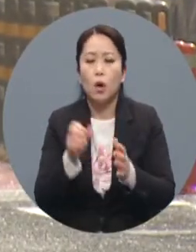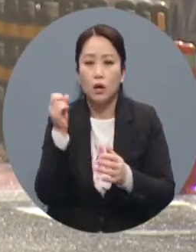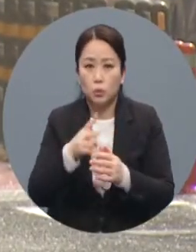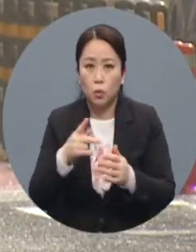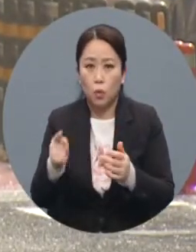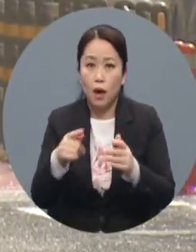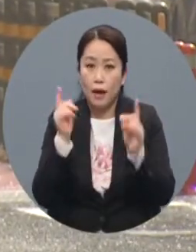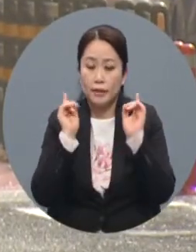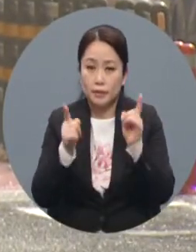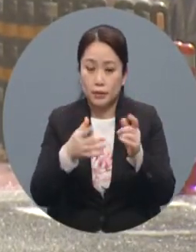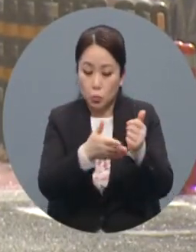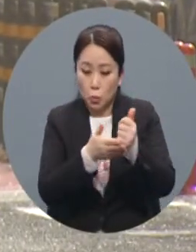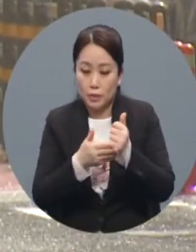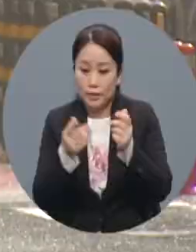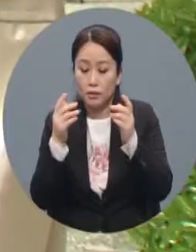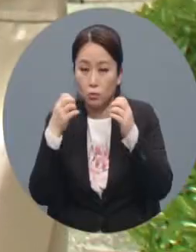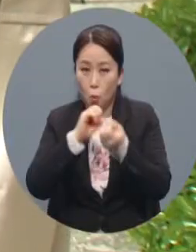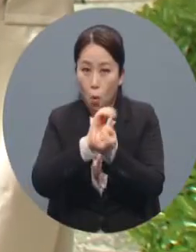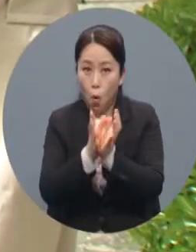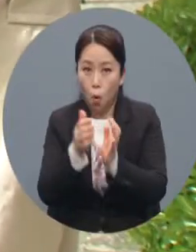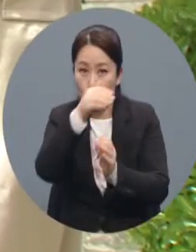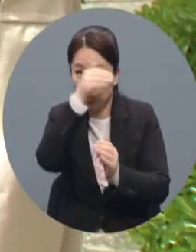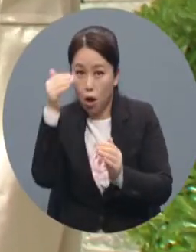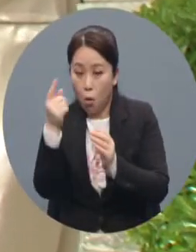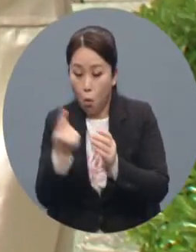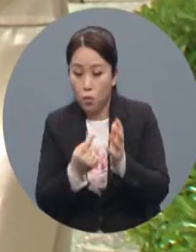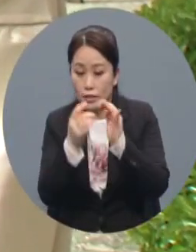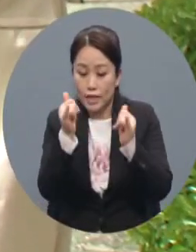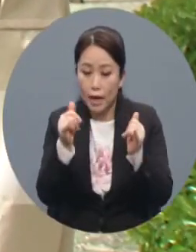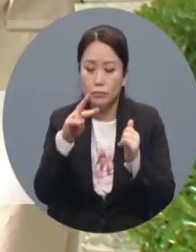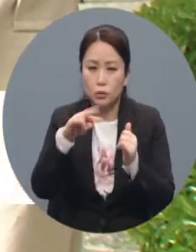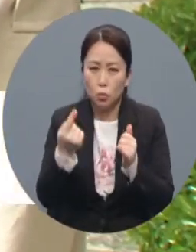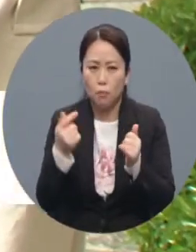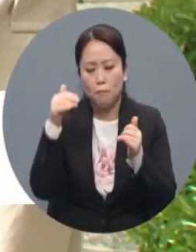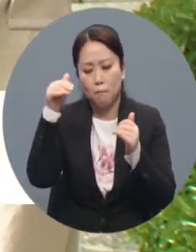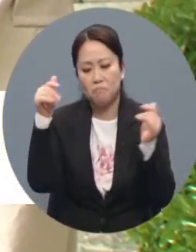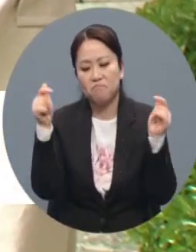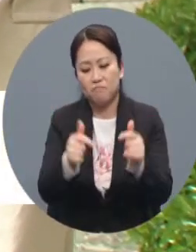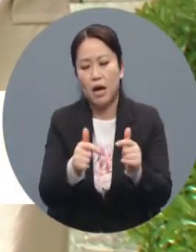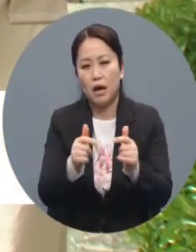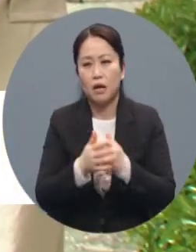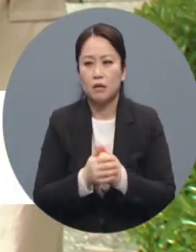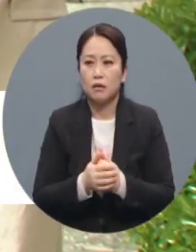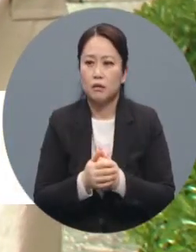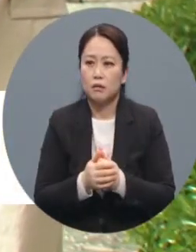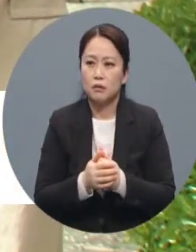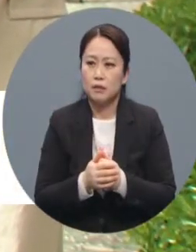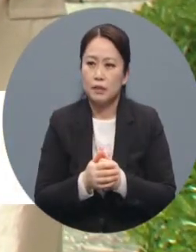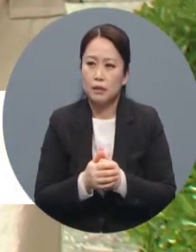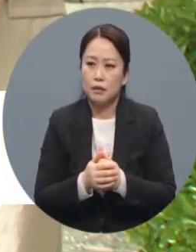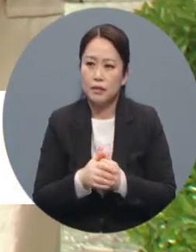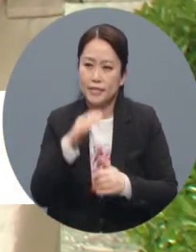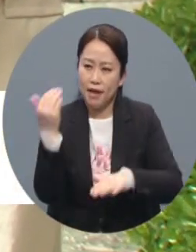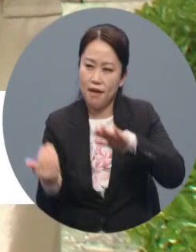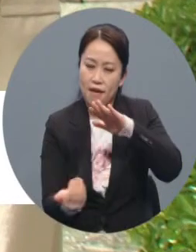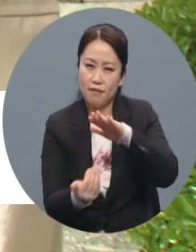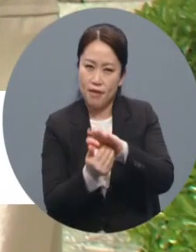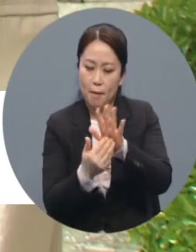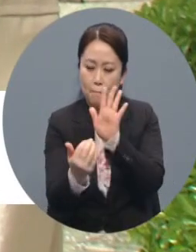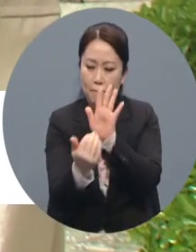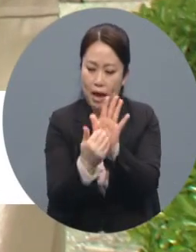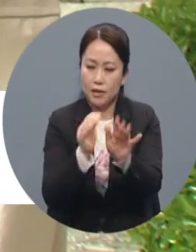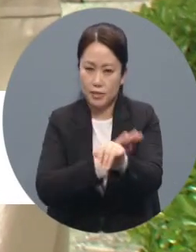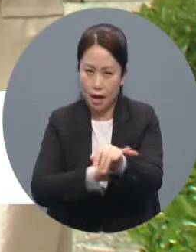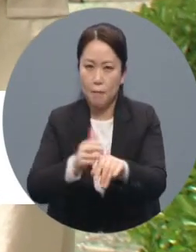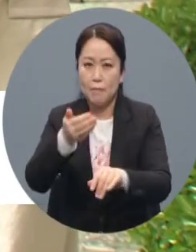상충객들 발길도 뚝 끊겼습니다. KF94? 최대한 차단 잘 되는 마스크 쓰고